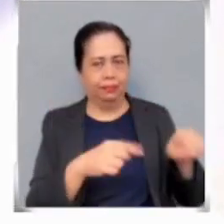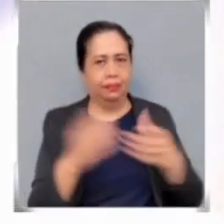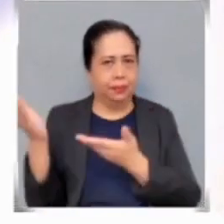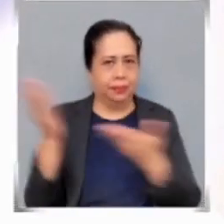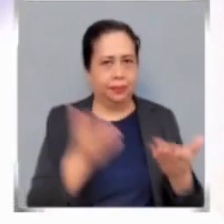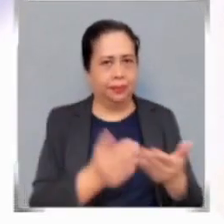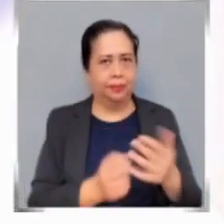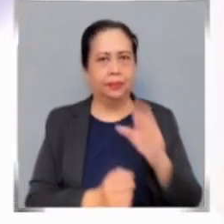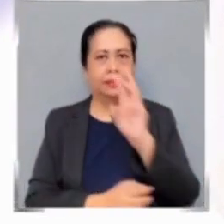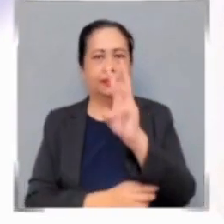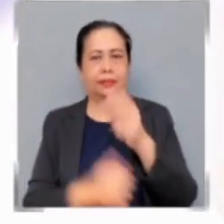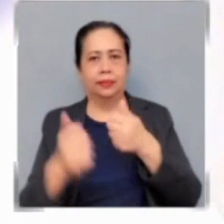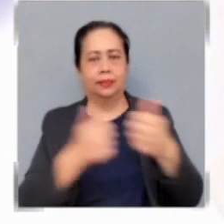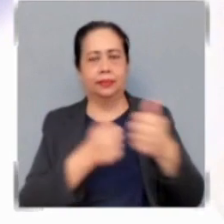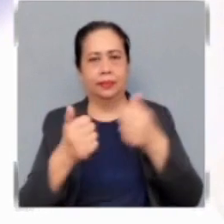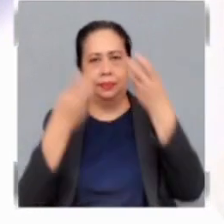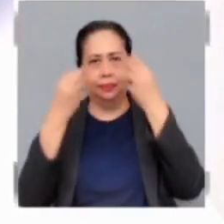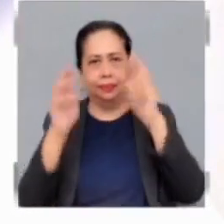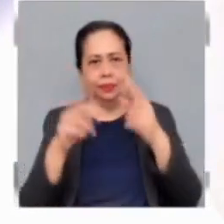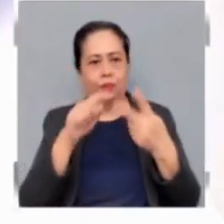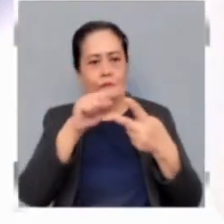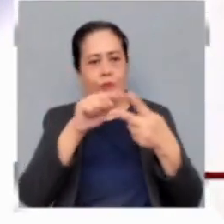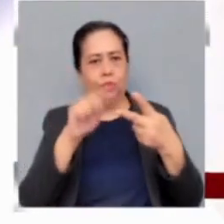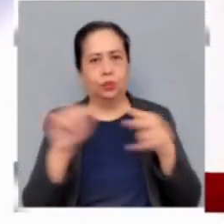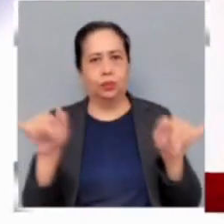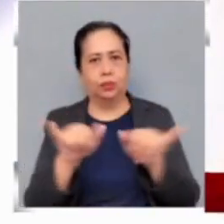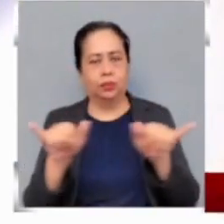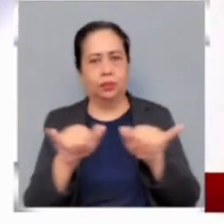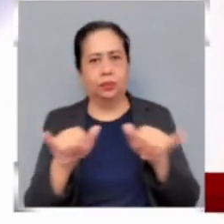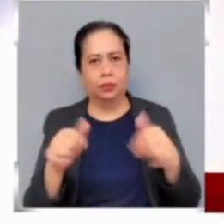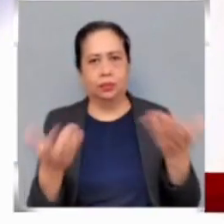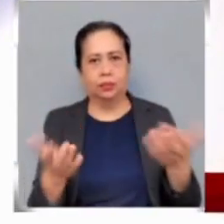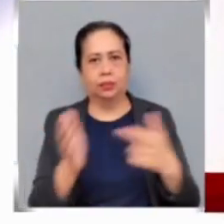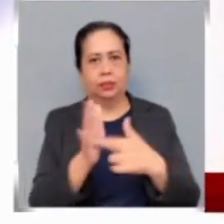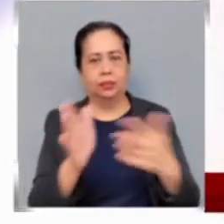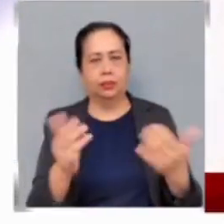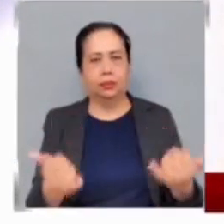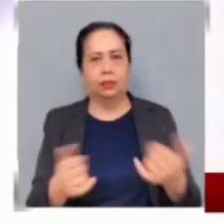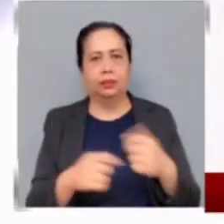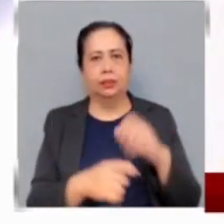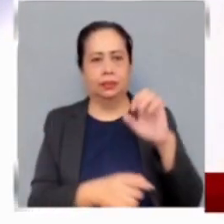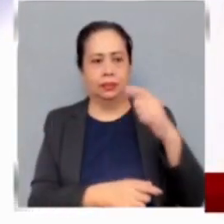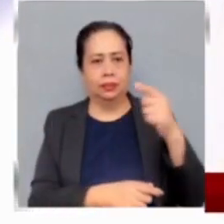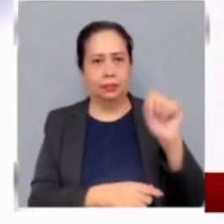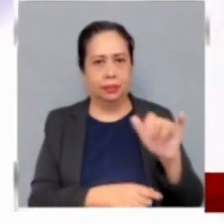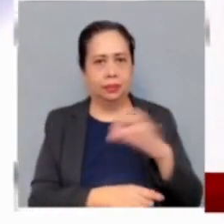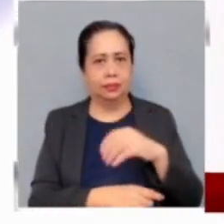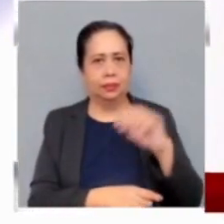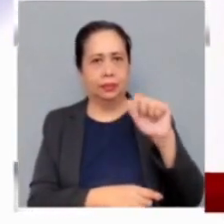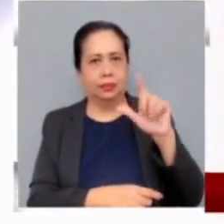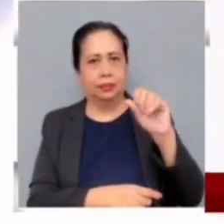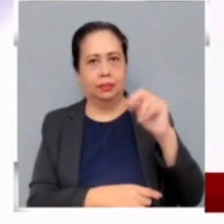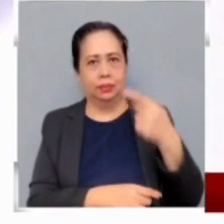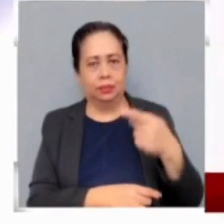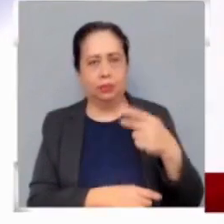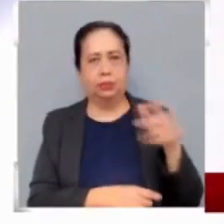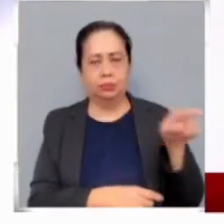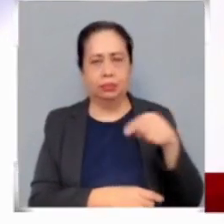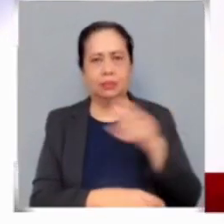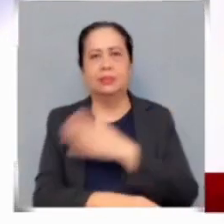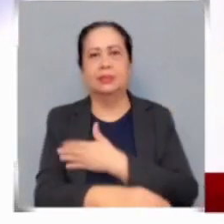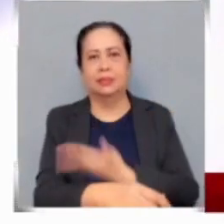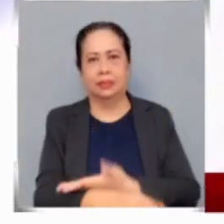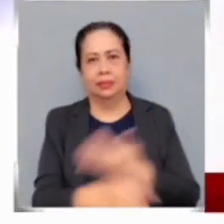sa pagka-mayor dito. 2 sa kanila ay parehong incumbent representatives na sina Egay Erice at Along Malapitan na anak ng